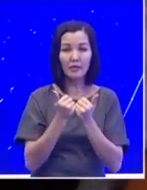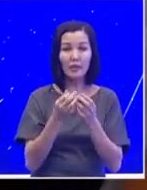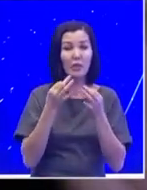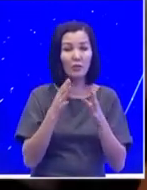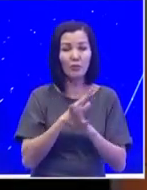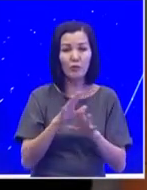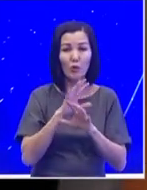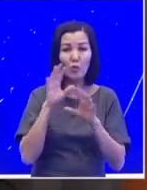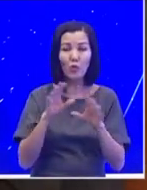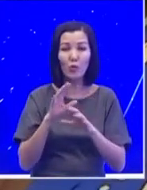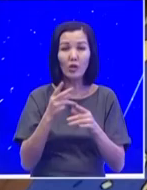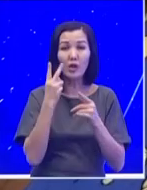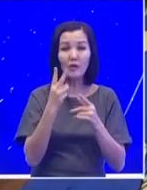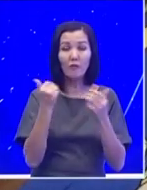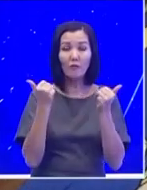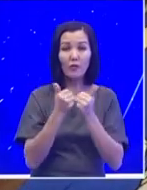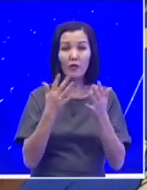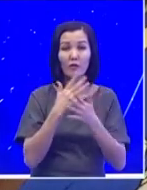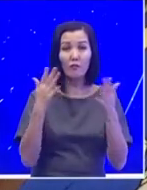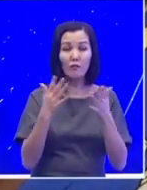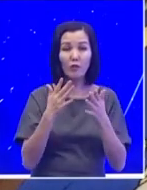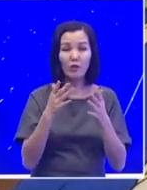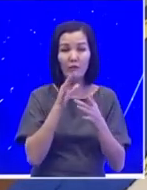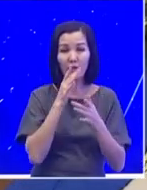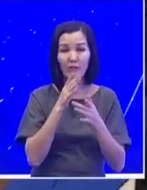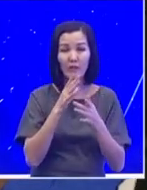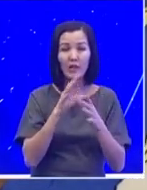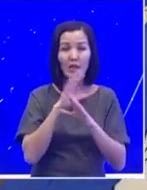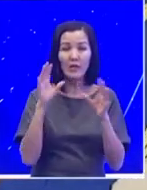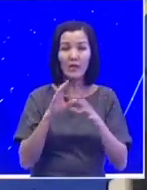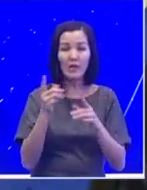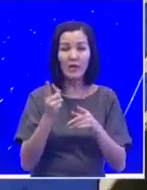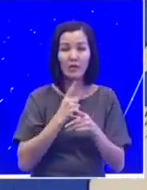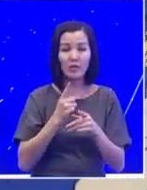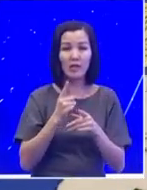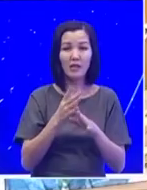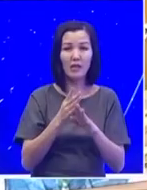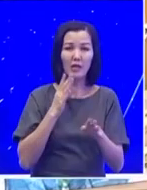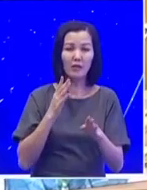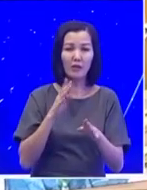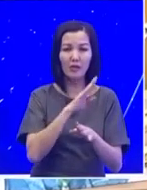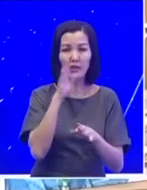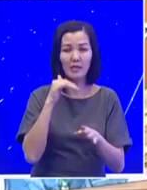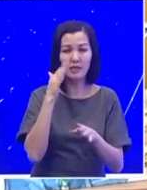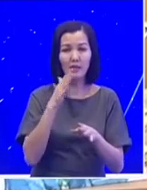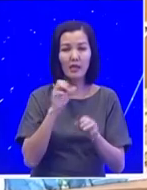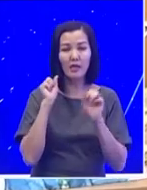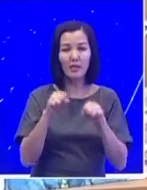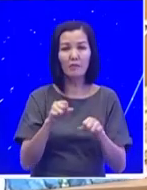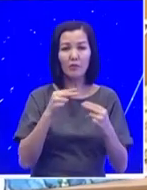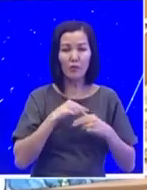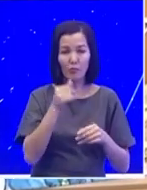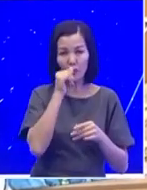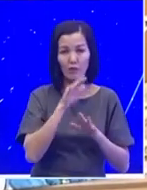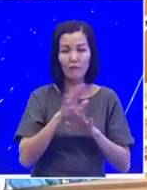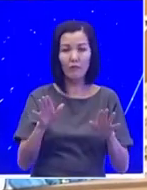как уход за двойней требует вдвое больше времени и сил. К тому же из-за ожидания очередности многие родители не имеют возможности выйти на